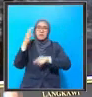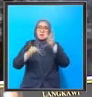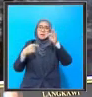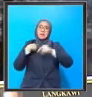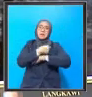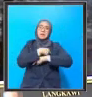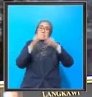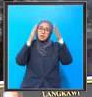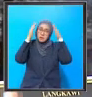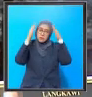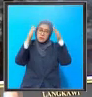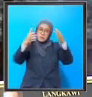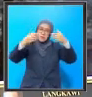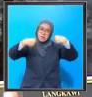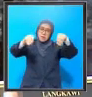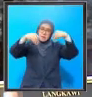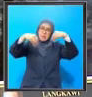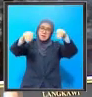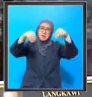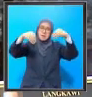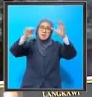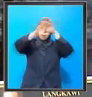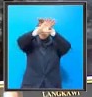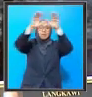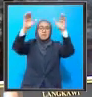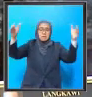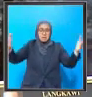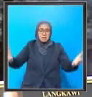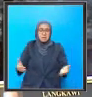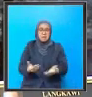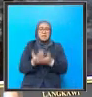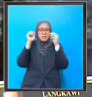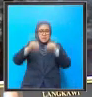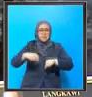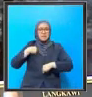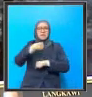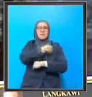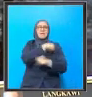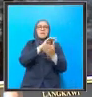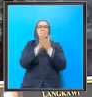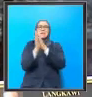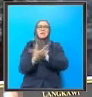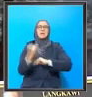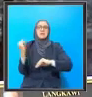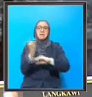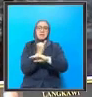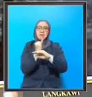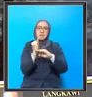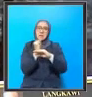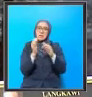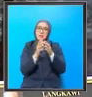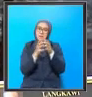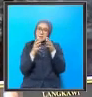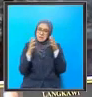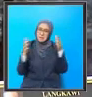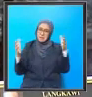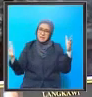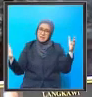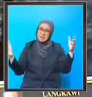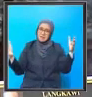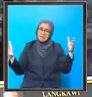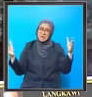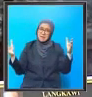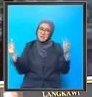pasaran dunia maka dapatlah kita menjadi industri yang besar seperti yang